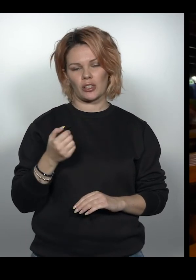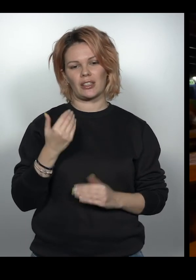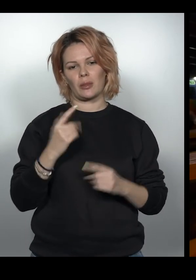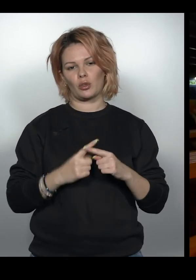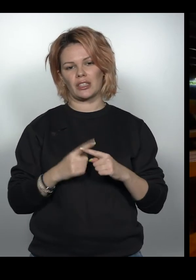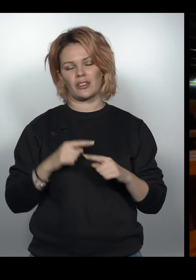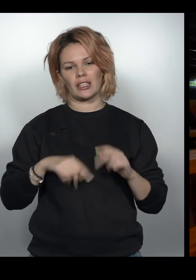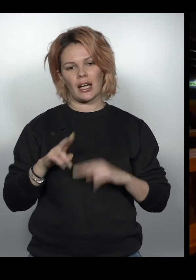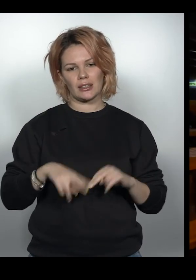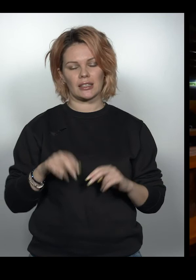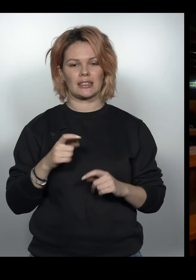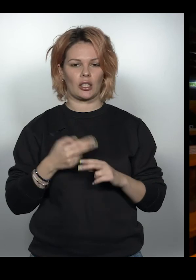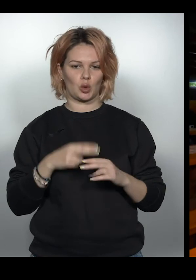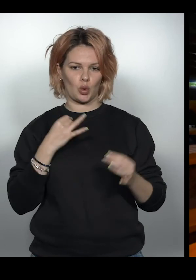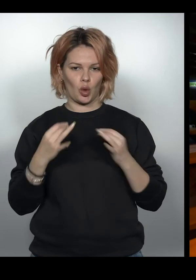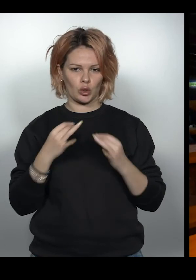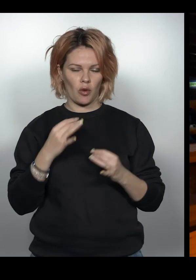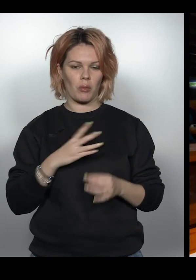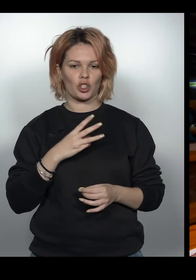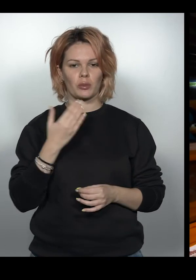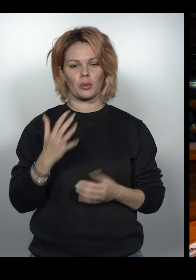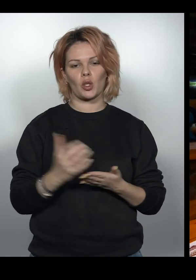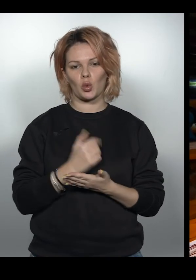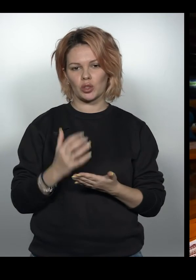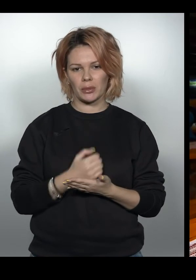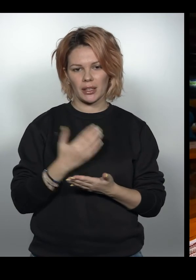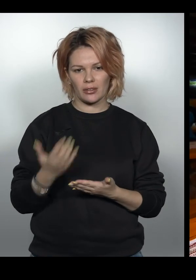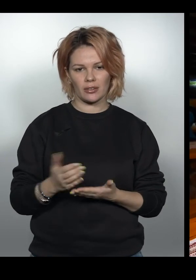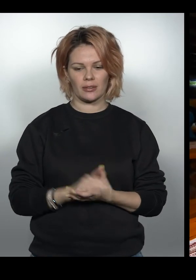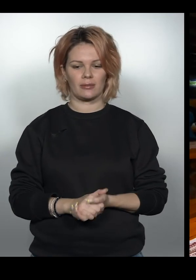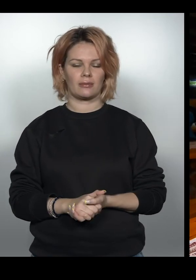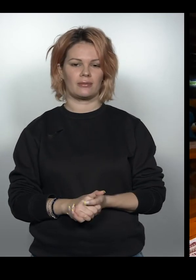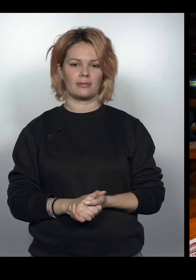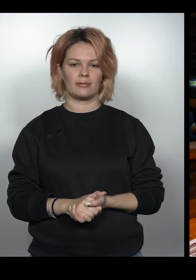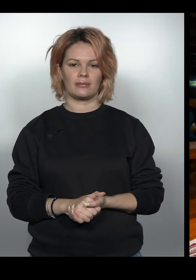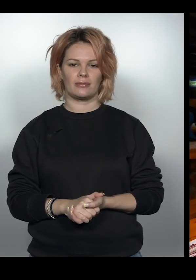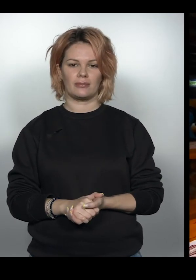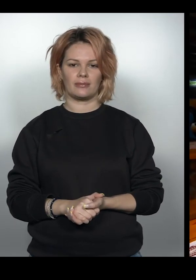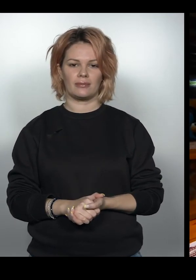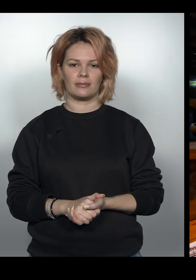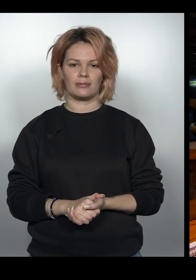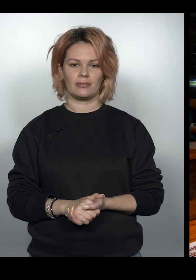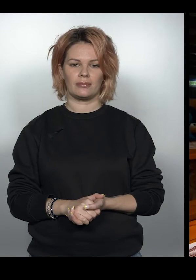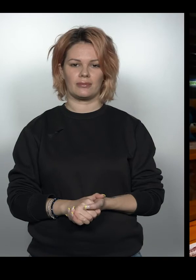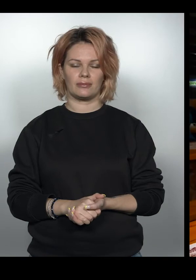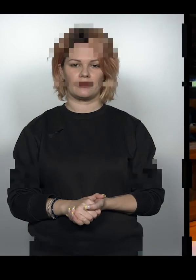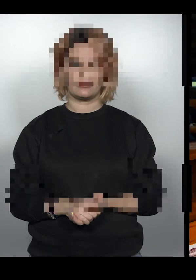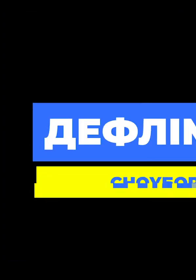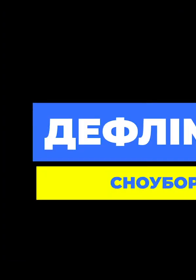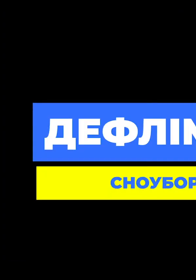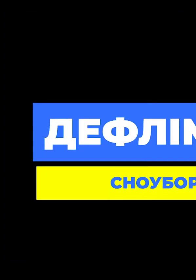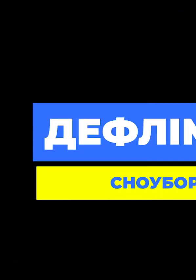Дякую тобі, Сашко, за твій позитивний настрій і за цю розмову. Бажаємо тобі успіхів. Пока.